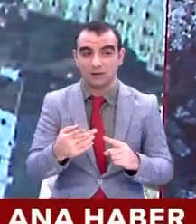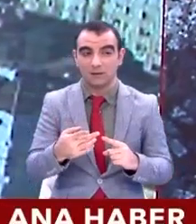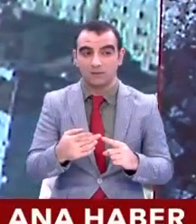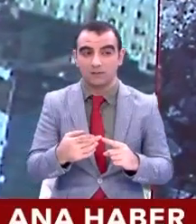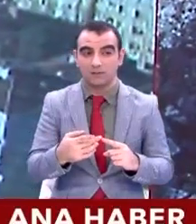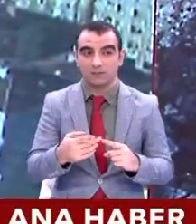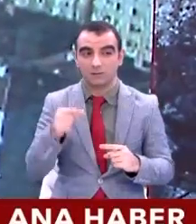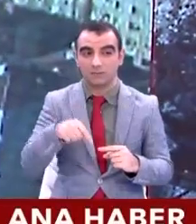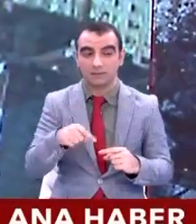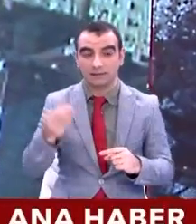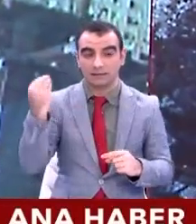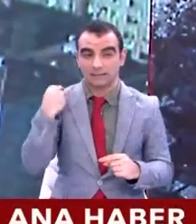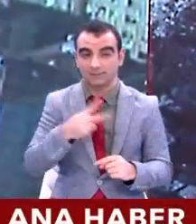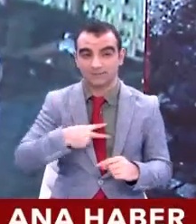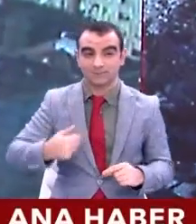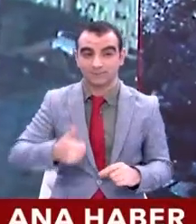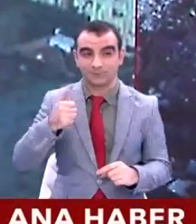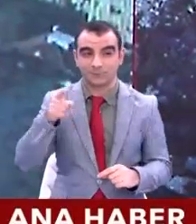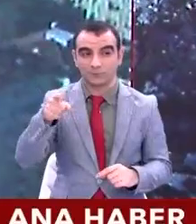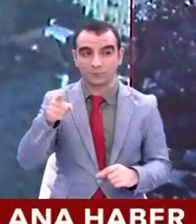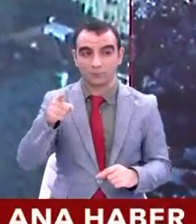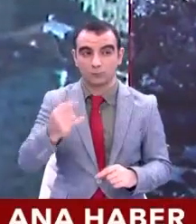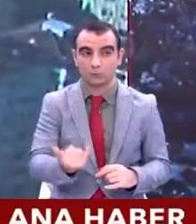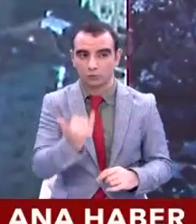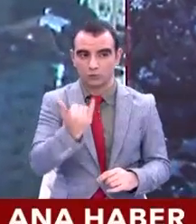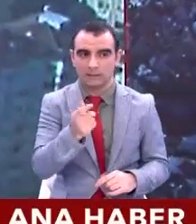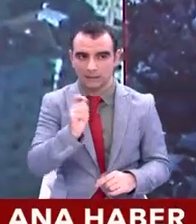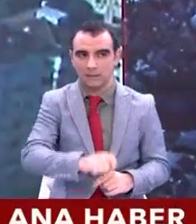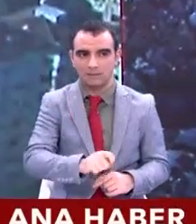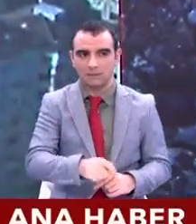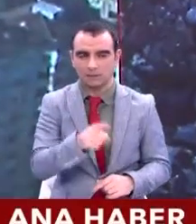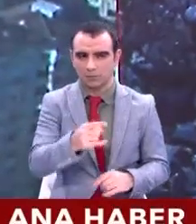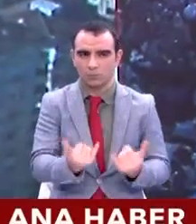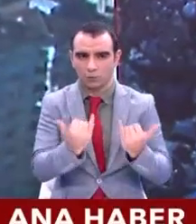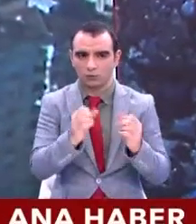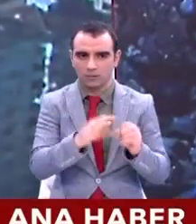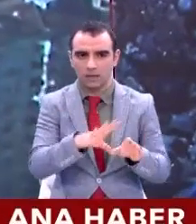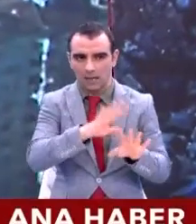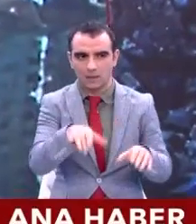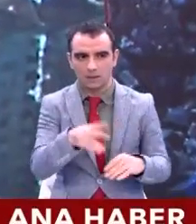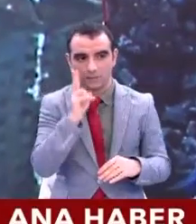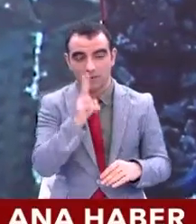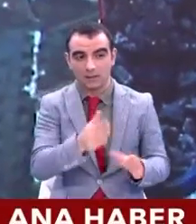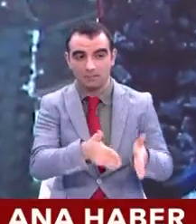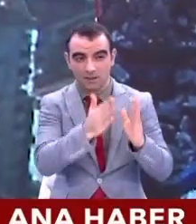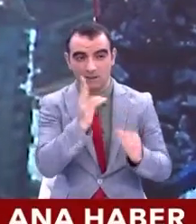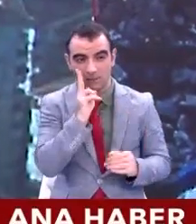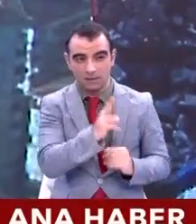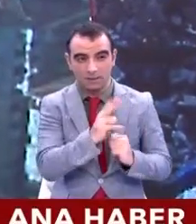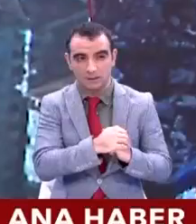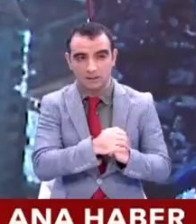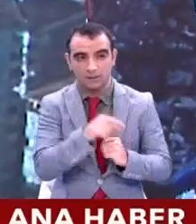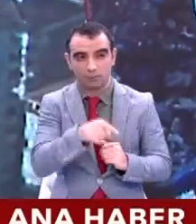ardından şimdi yeni belediye başkanı buranın tahliyesini yaptı Şimdi burası tahliye edildi binaya bakın Allah aşkına binaya bakın